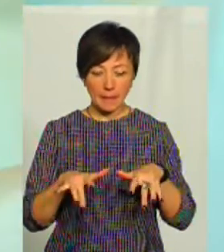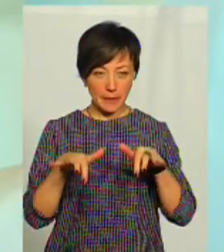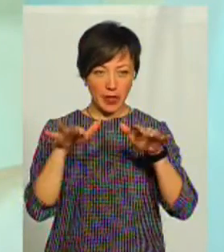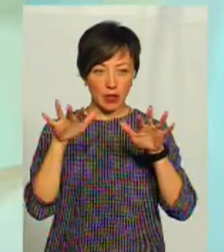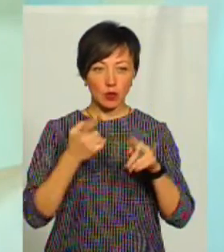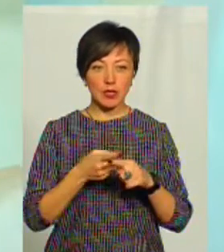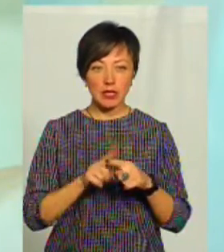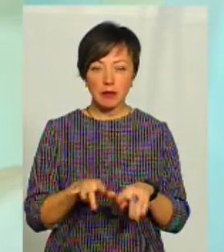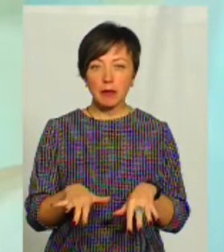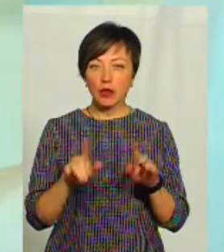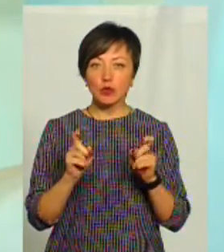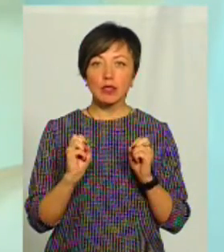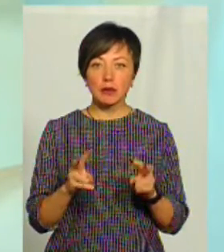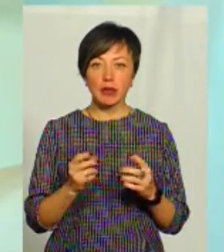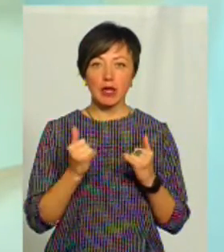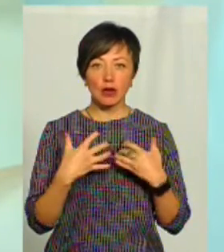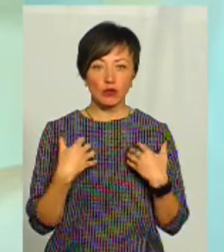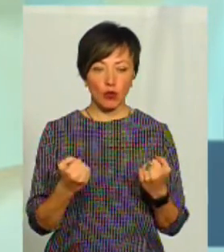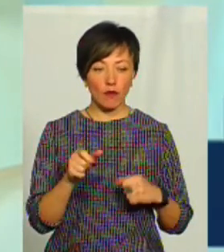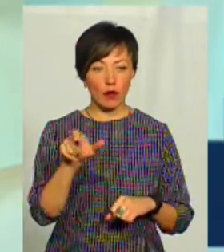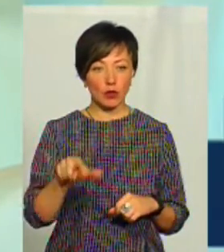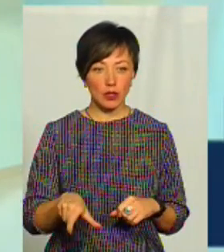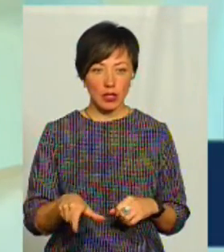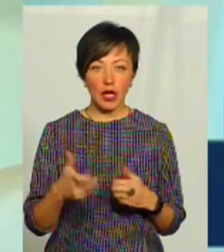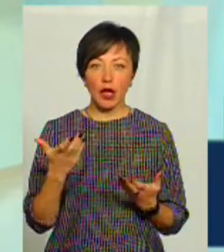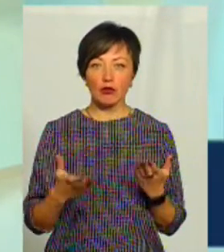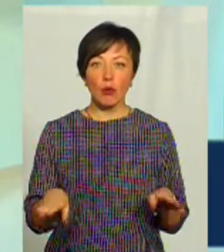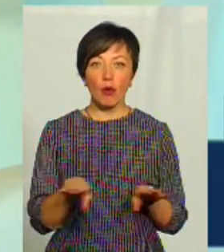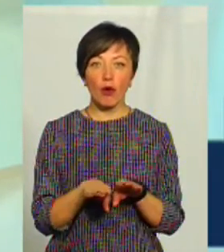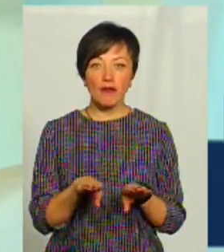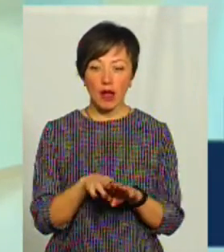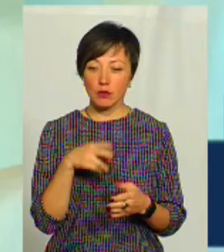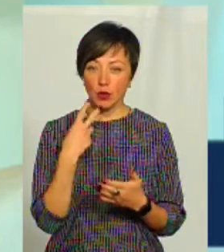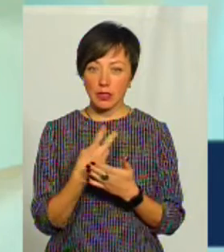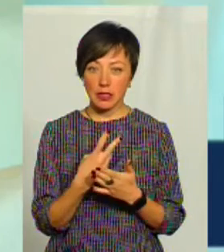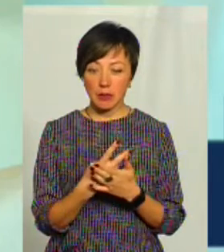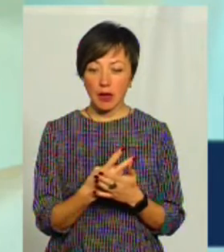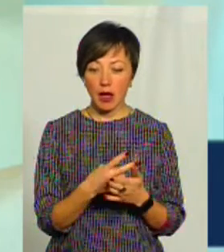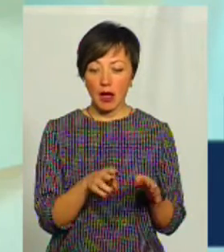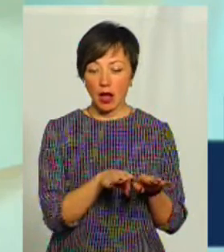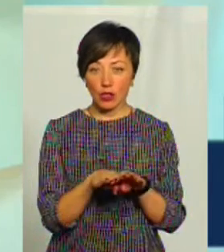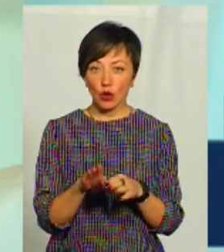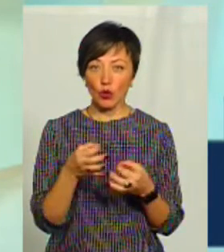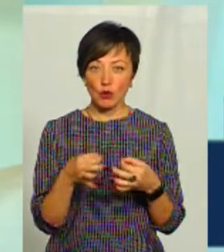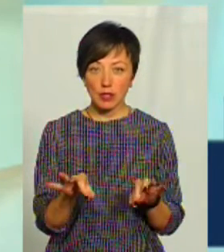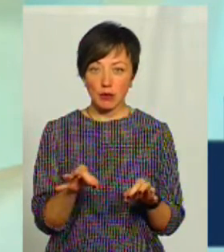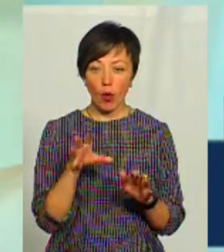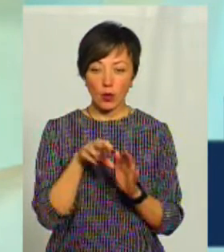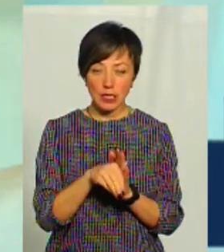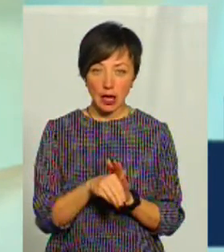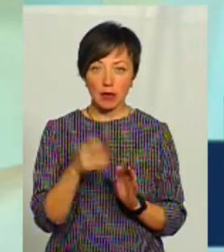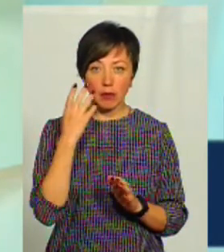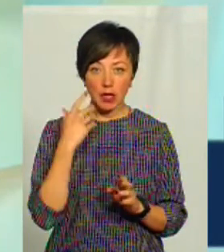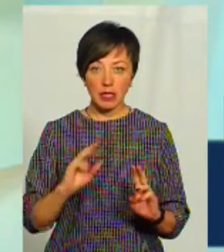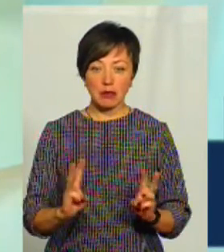Це якраз той пил, який дуже небезпечний для здоров'я людини. Якщо порівняти з показником гранично допустимої концентрації, то